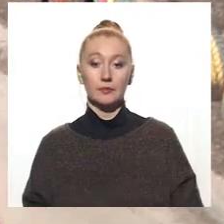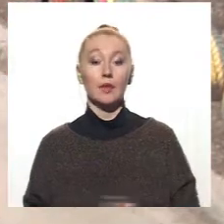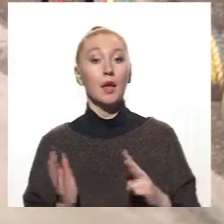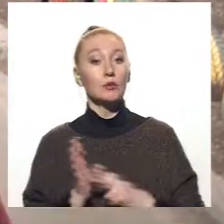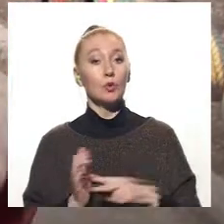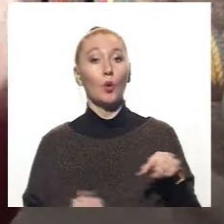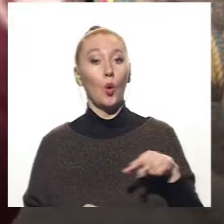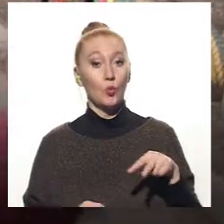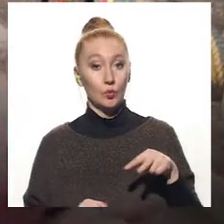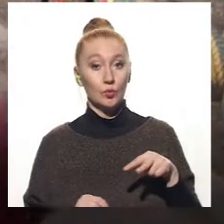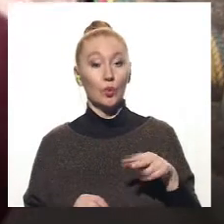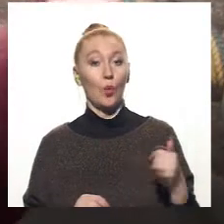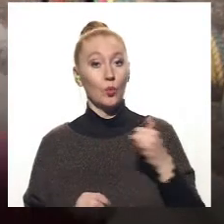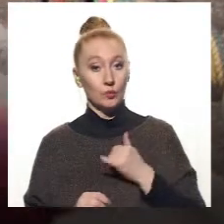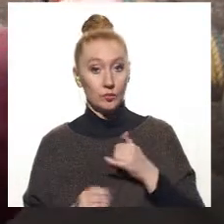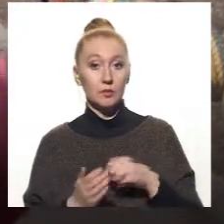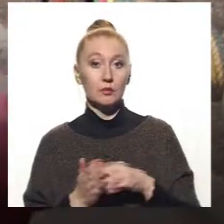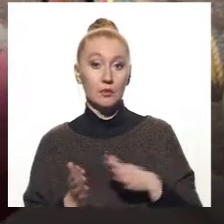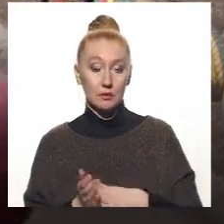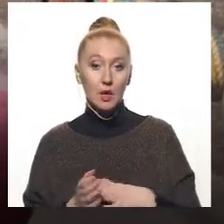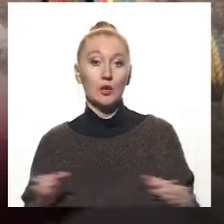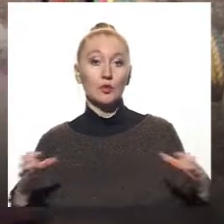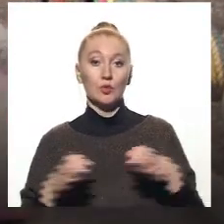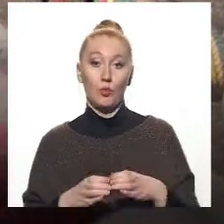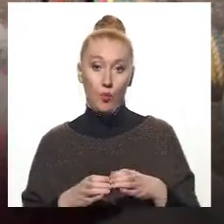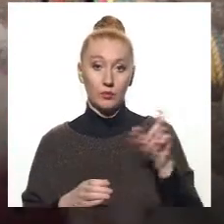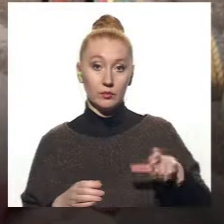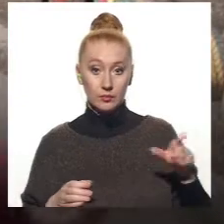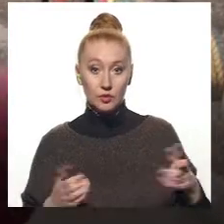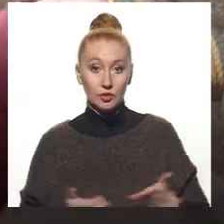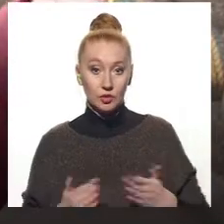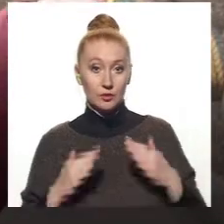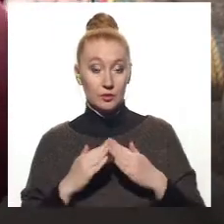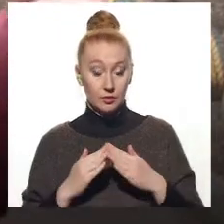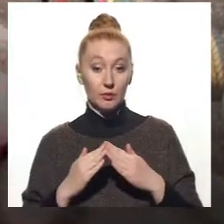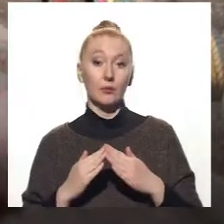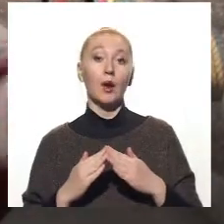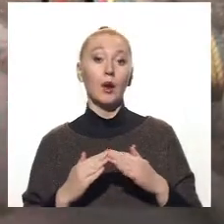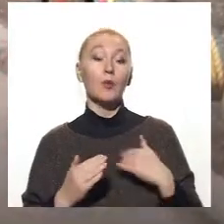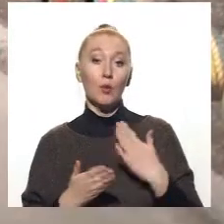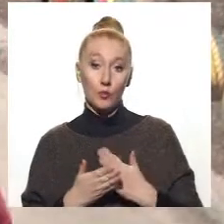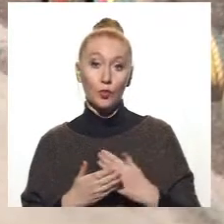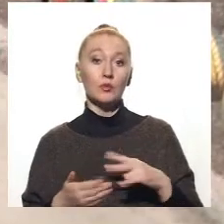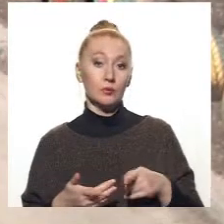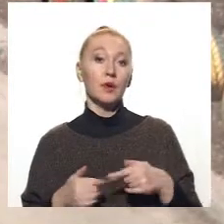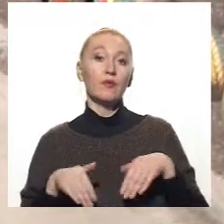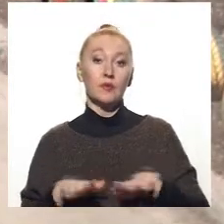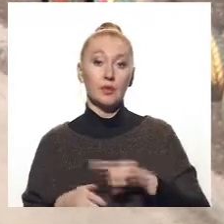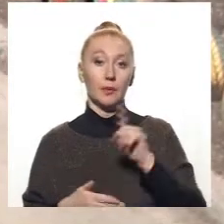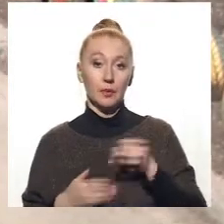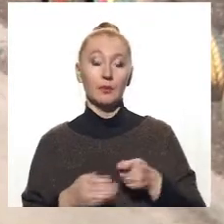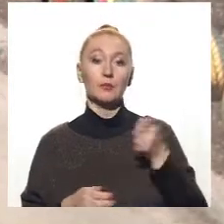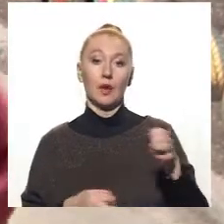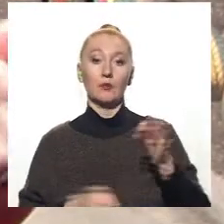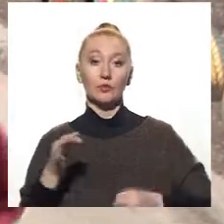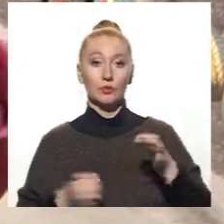7 лютого в нас призначено збори співвласників, і ми будемо це вирішувати питання подання